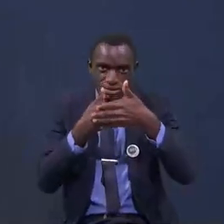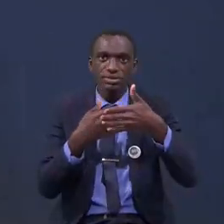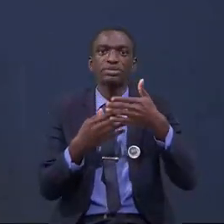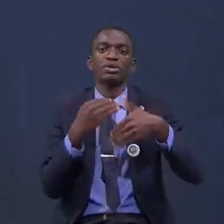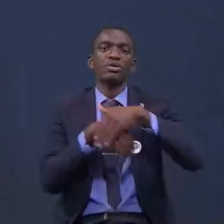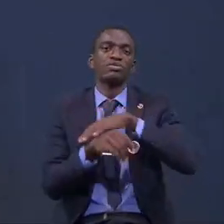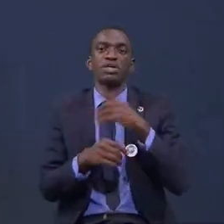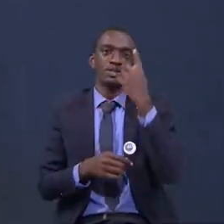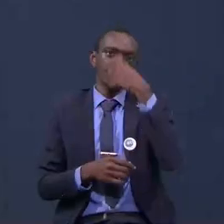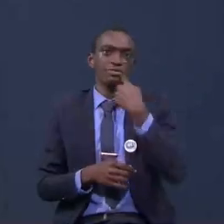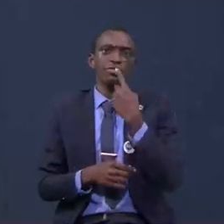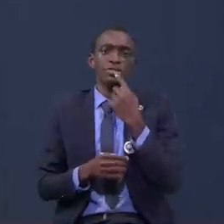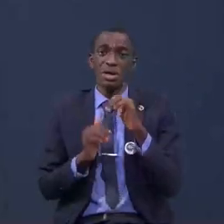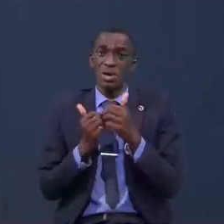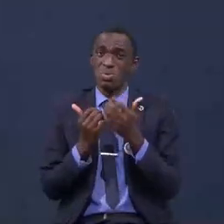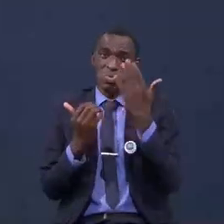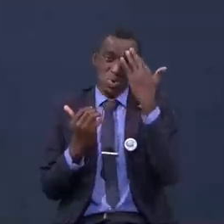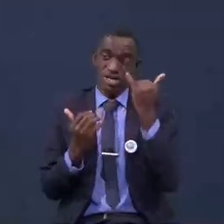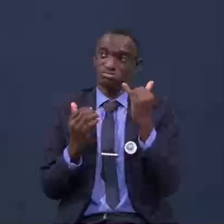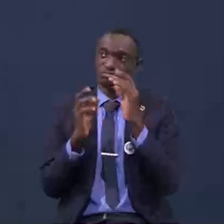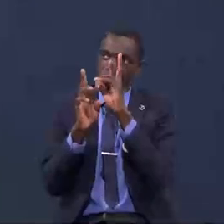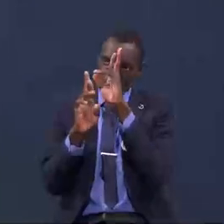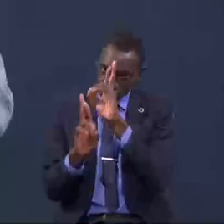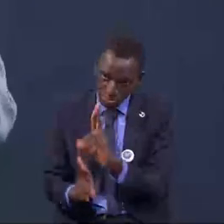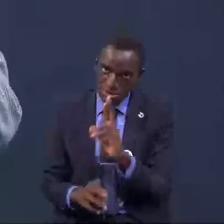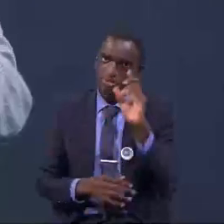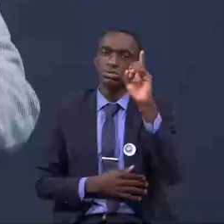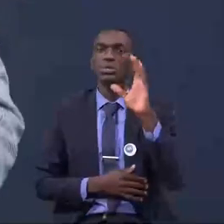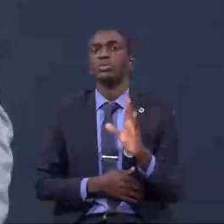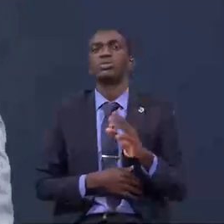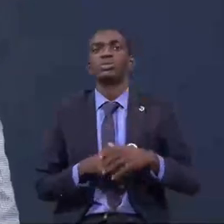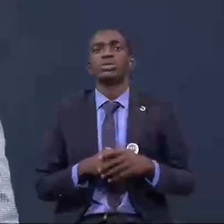Ils sont respectueux et humbles devant le Dieu Tout-Puissant.